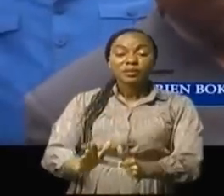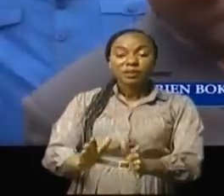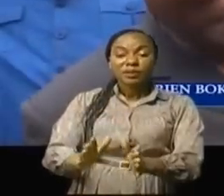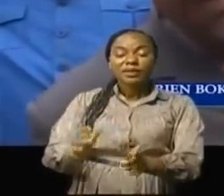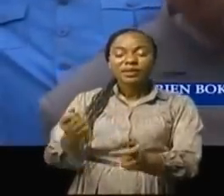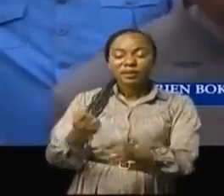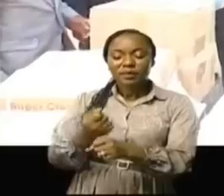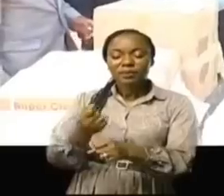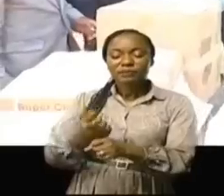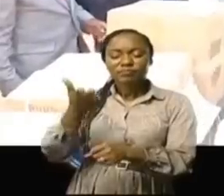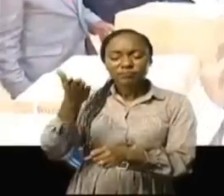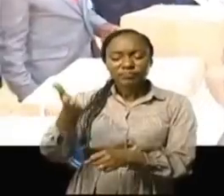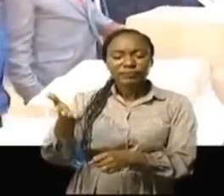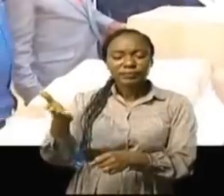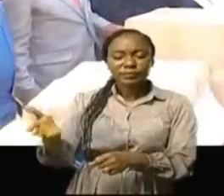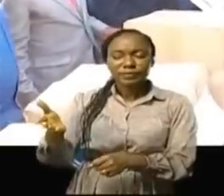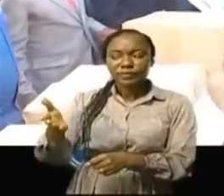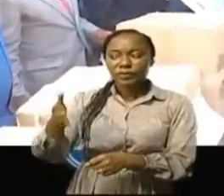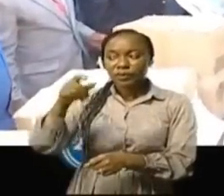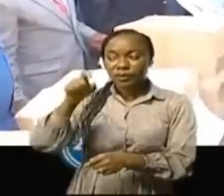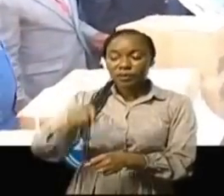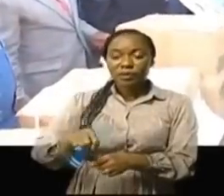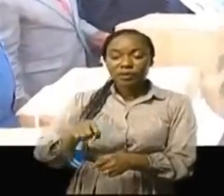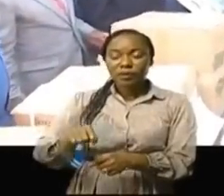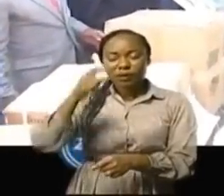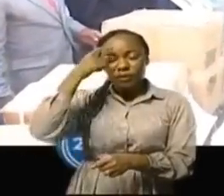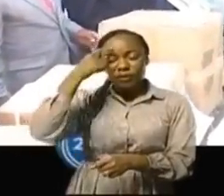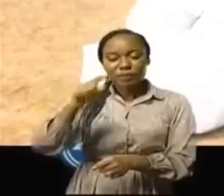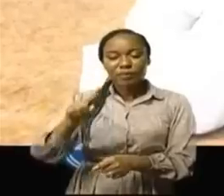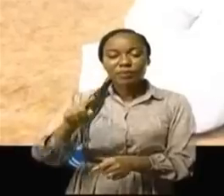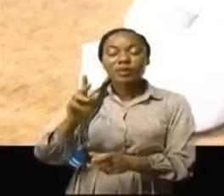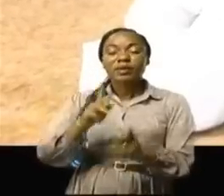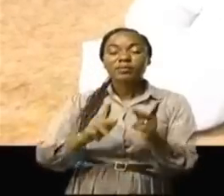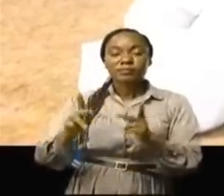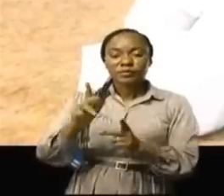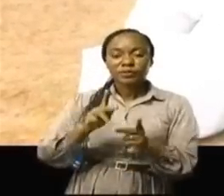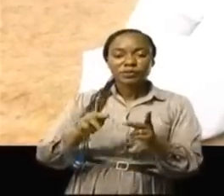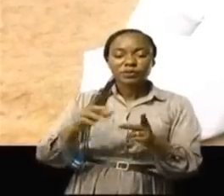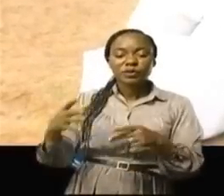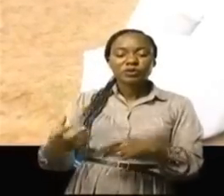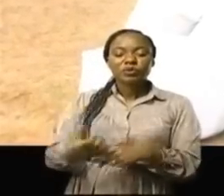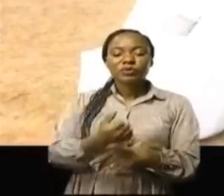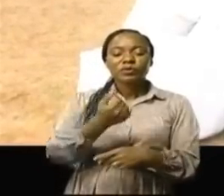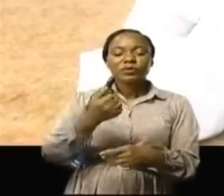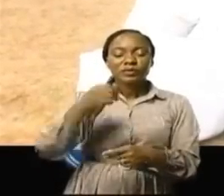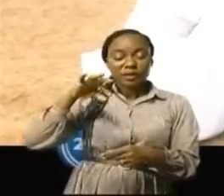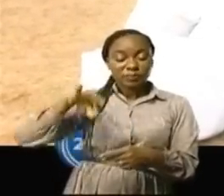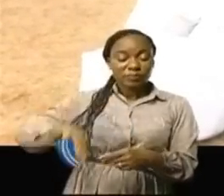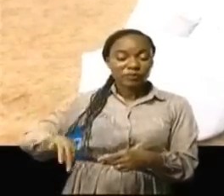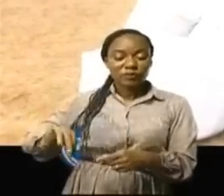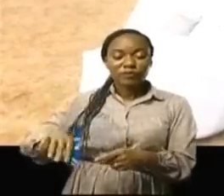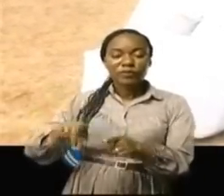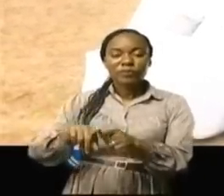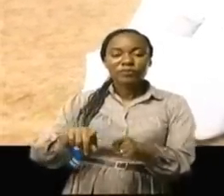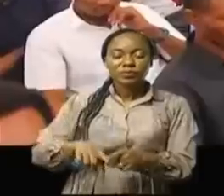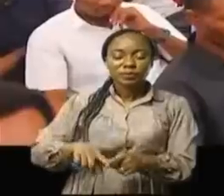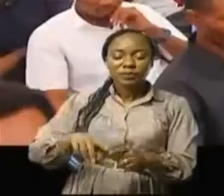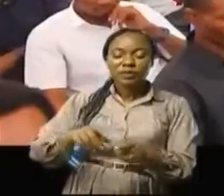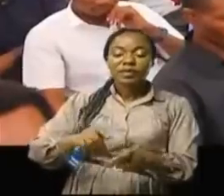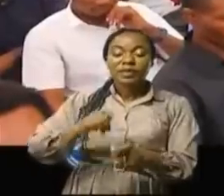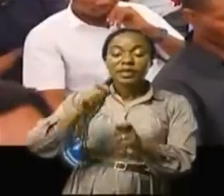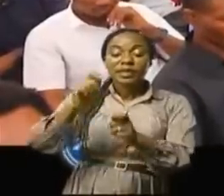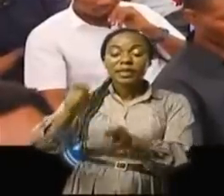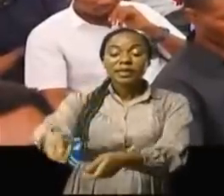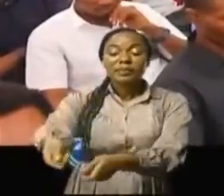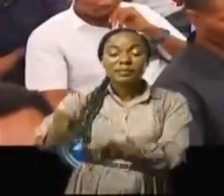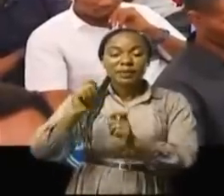de la pêche, d'œuvrer pour que finalement la population trouve son compte. La pêche et l'aquaculture constituent